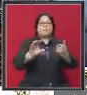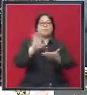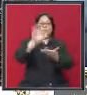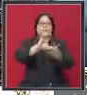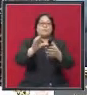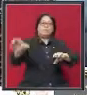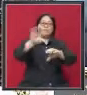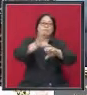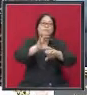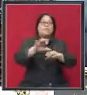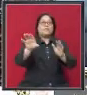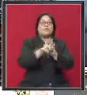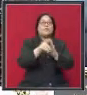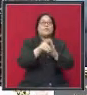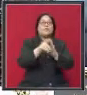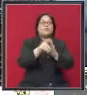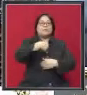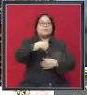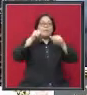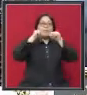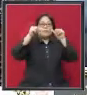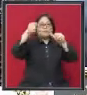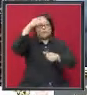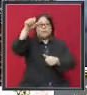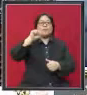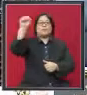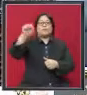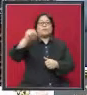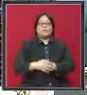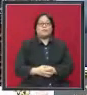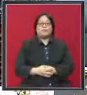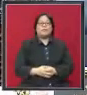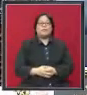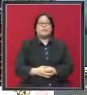peruntukan tambahan yang diperlukan seperti yang telah kita umumkan untuk Sabah.